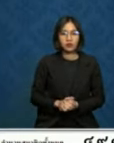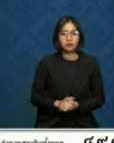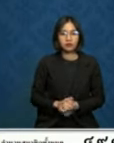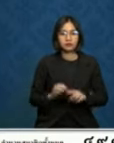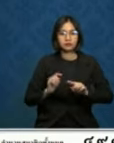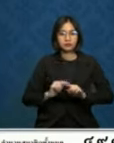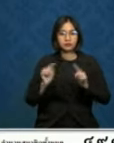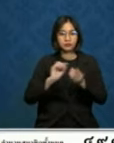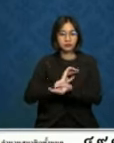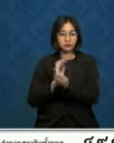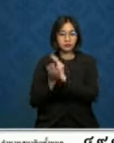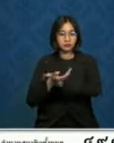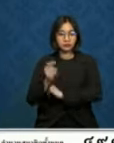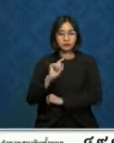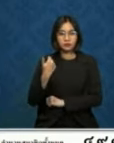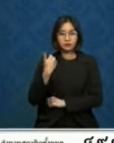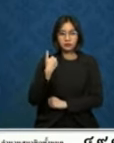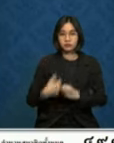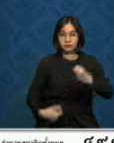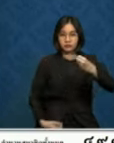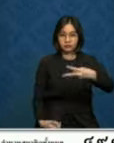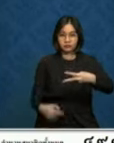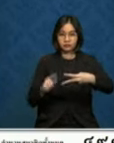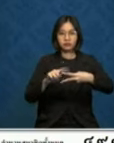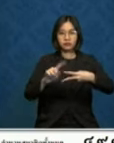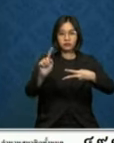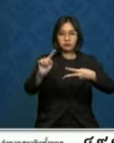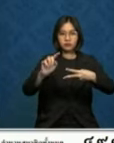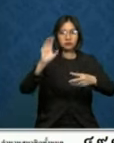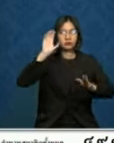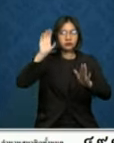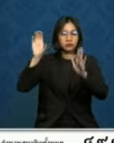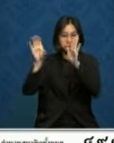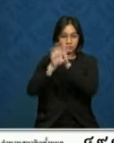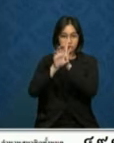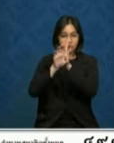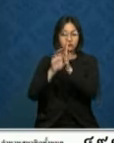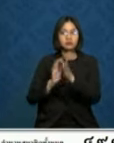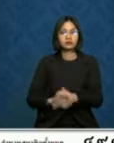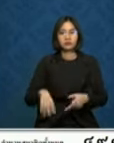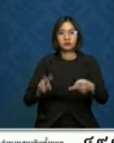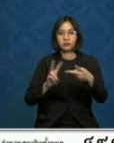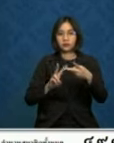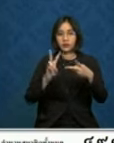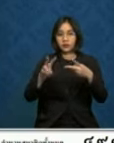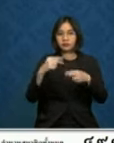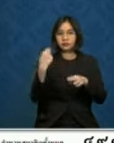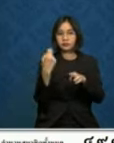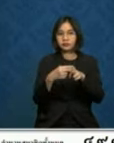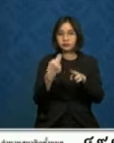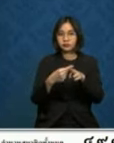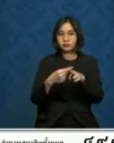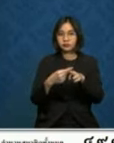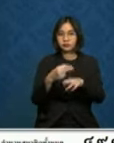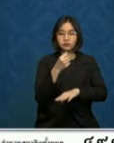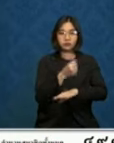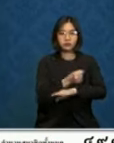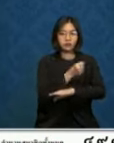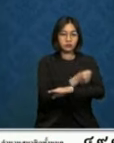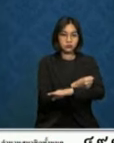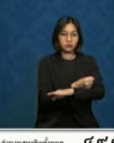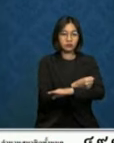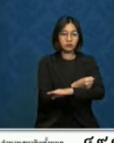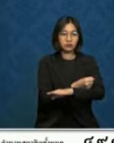แต่สิ่งที่เปลี่ยนไปนะครับมีเพียง2อย่างครับท่านประธาน1คือรูปถ่ายกับ2ชื่อแรงงาน